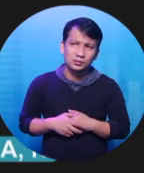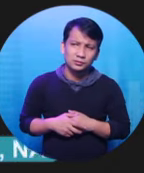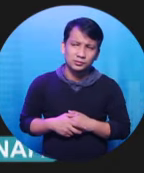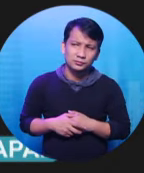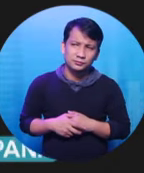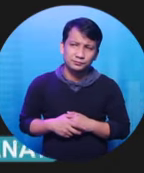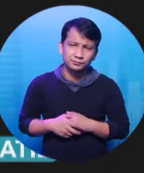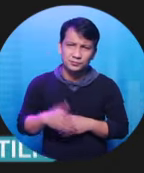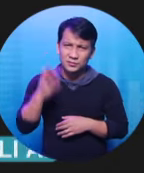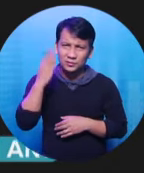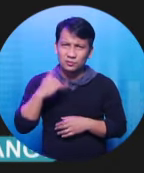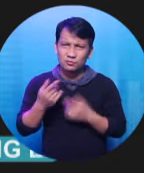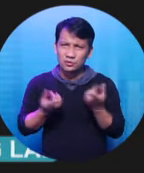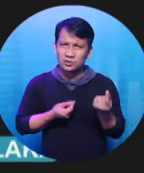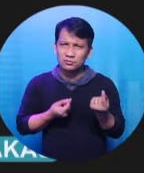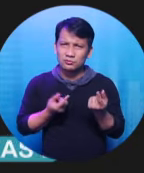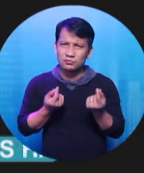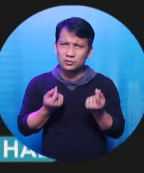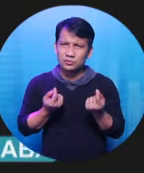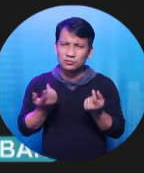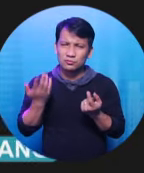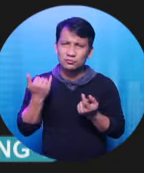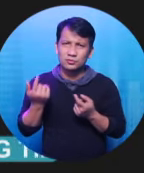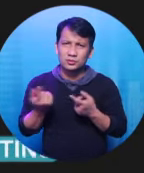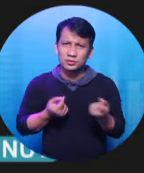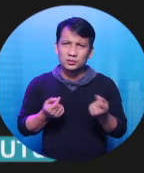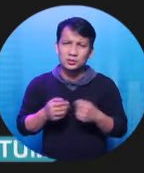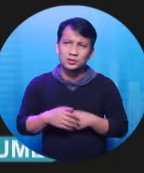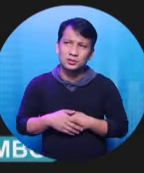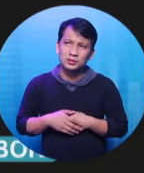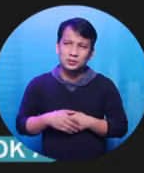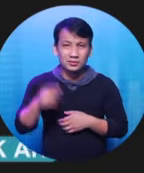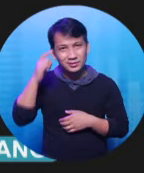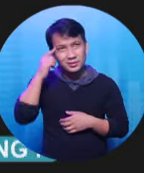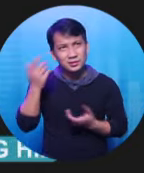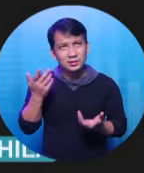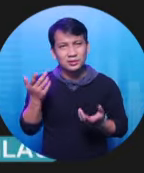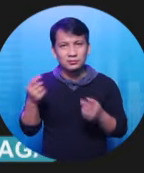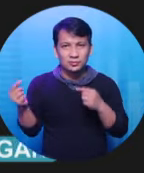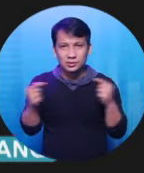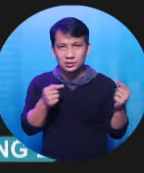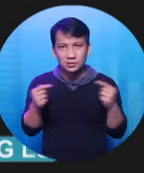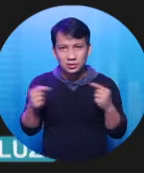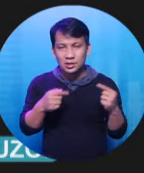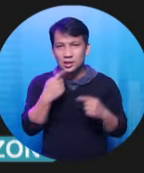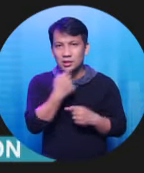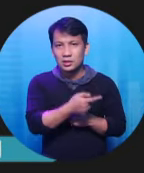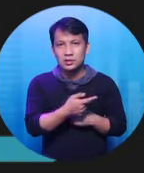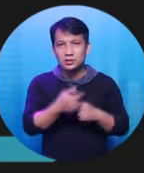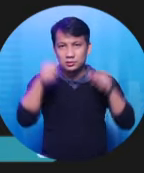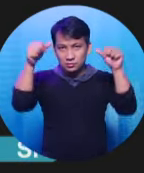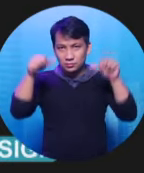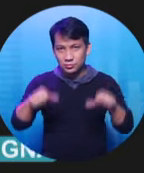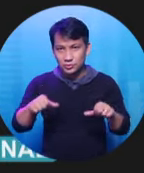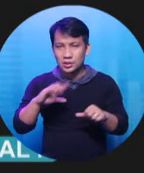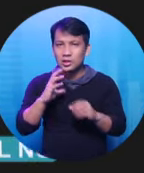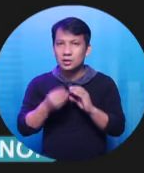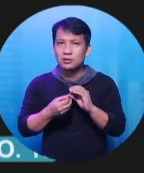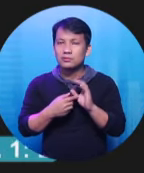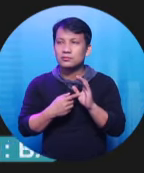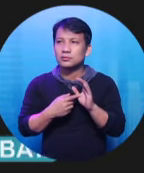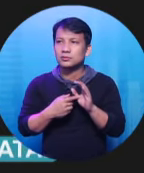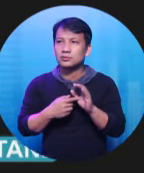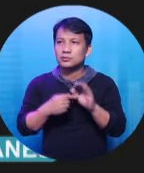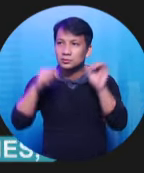Okay. Bakit niya po ginawa ito? Kasi I think meron kaming argument dun sa post niya. Meron kasi